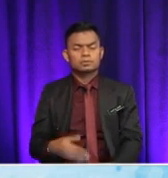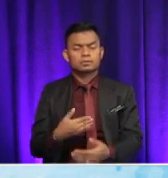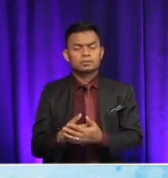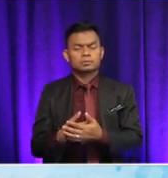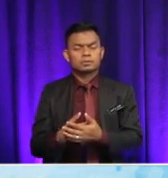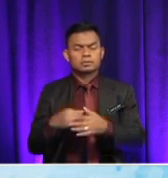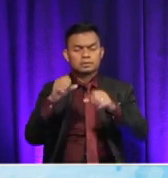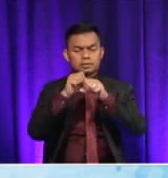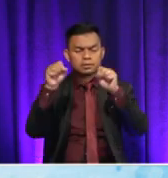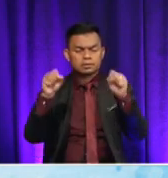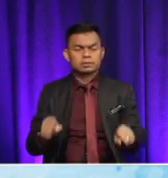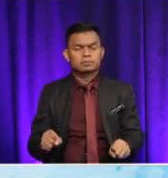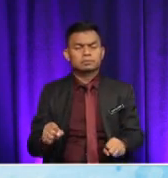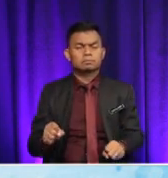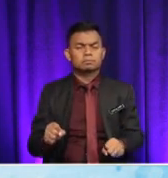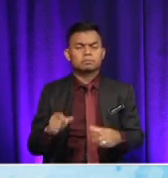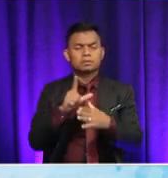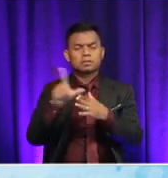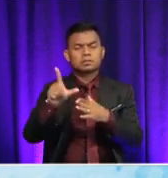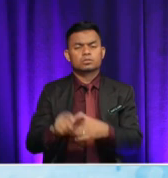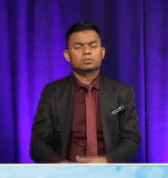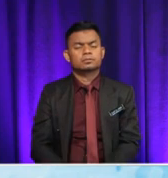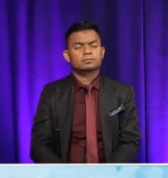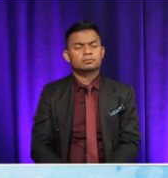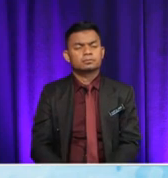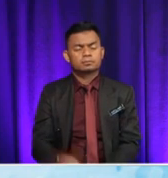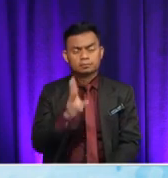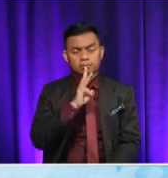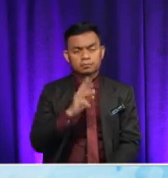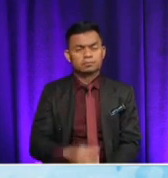oke langsung oke